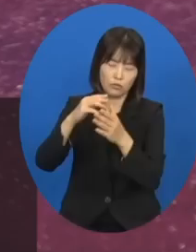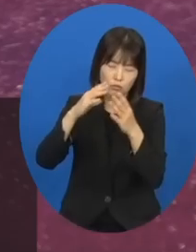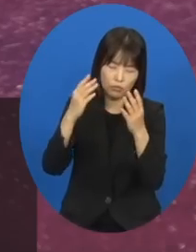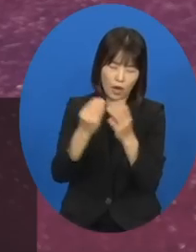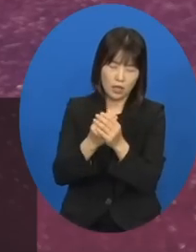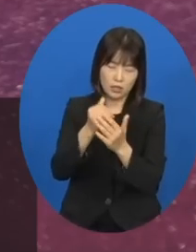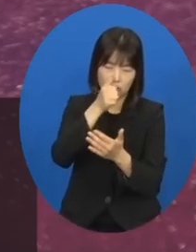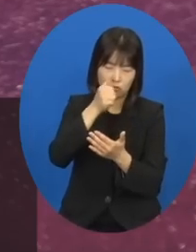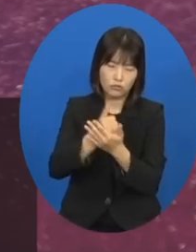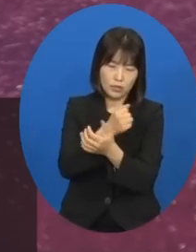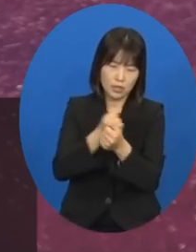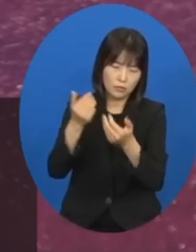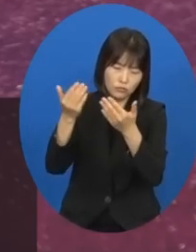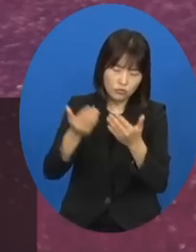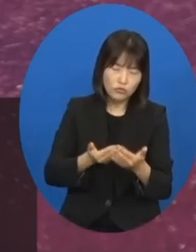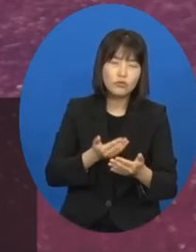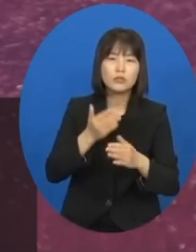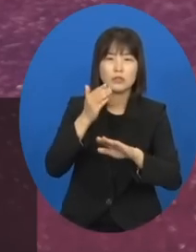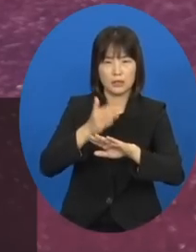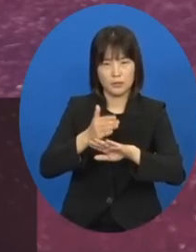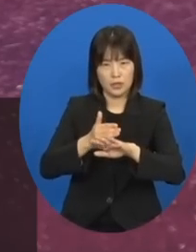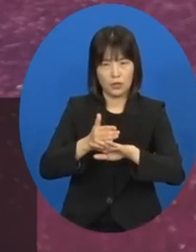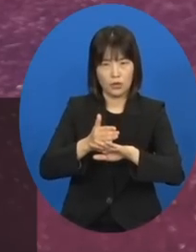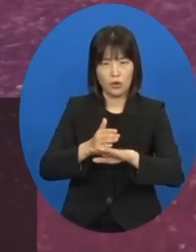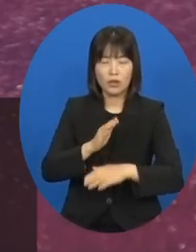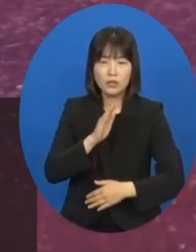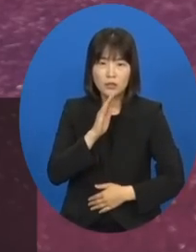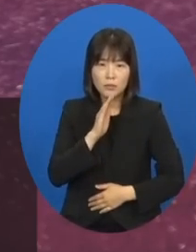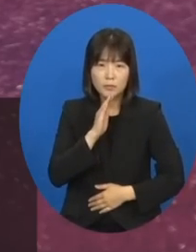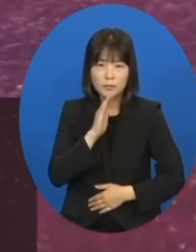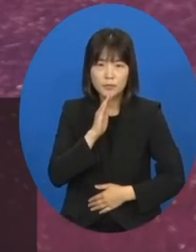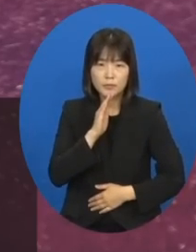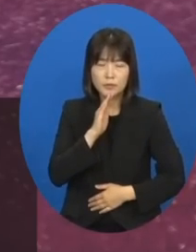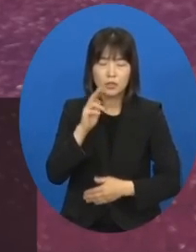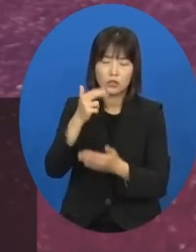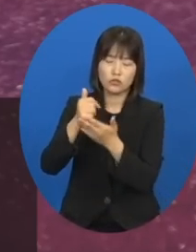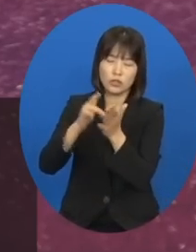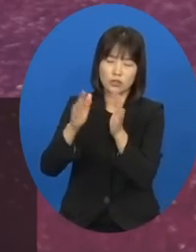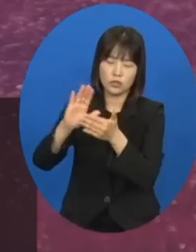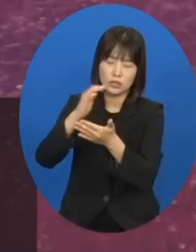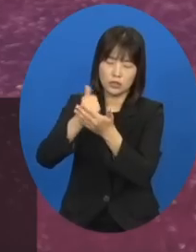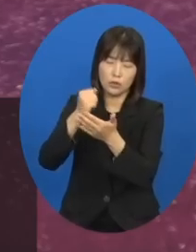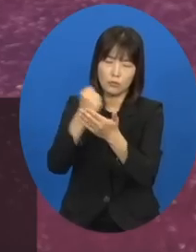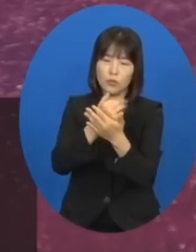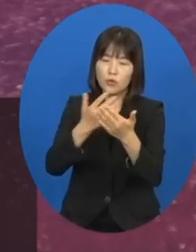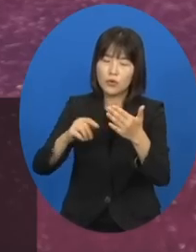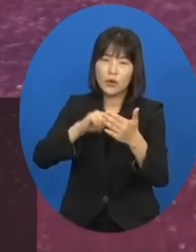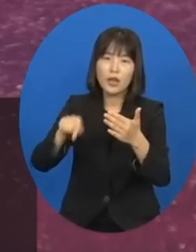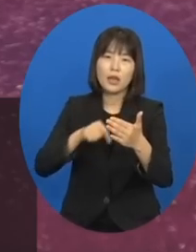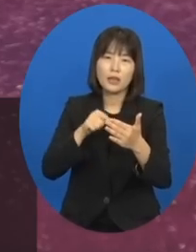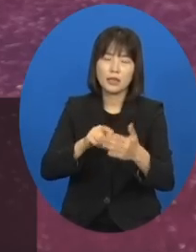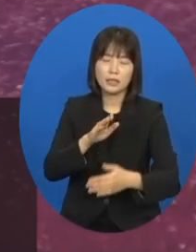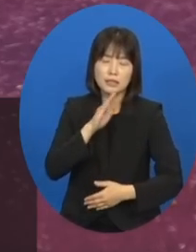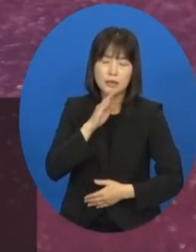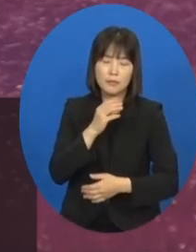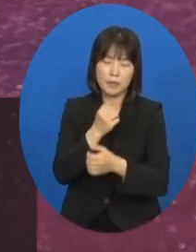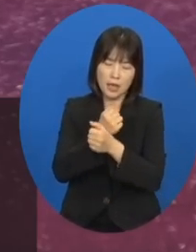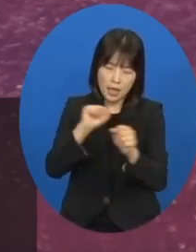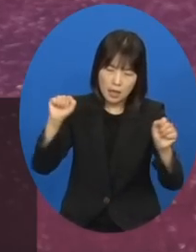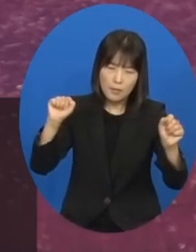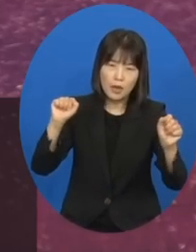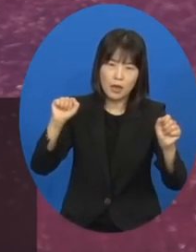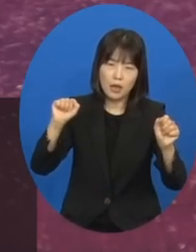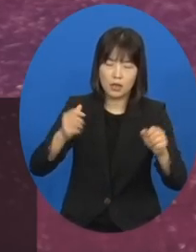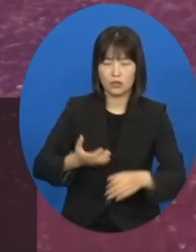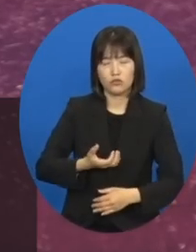제 삶을 아버지 주심에 감사하며 이젠 진정으로 그 주 예수 그리스도의 보혈 안에서 참된 해방과 자유를